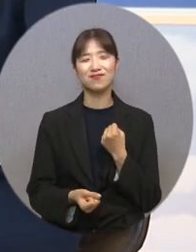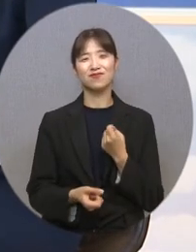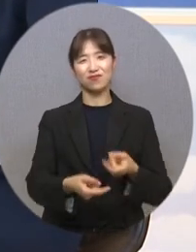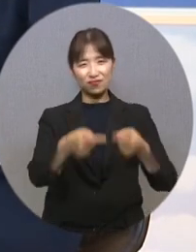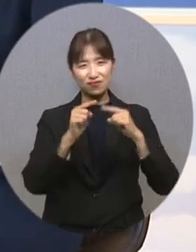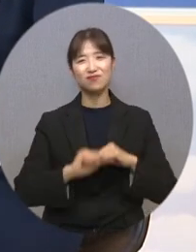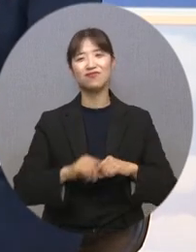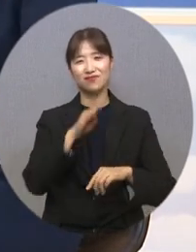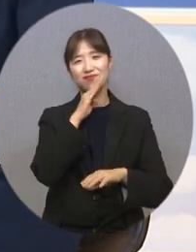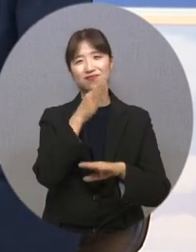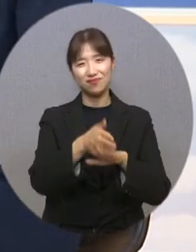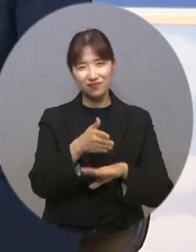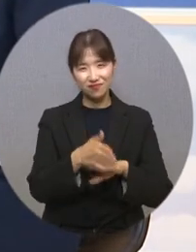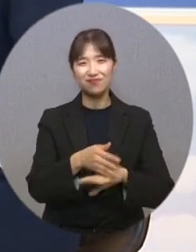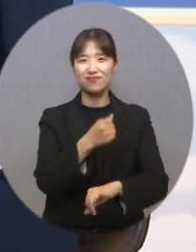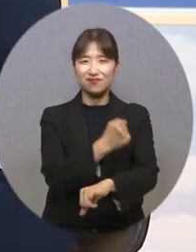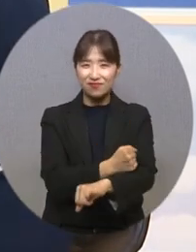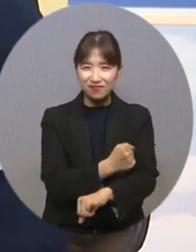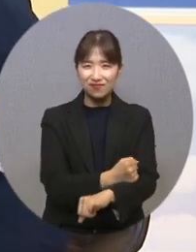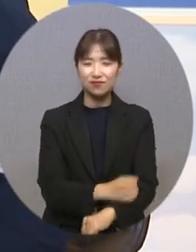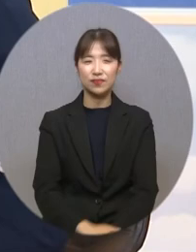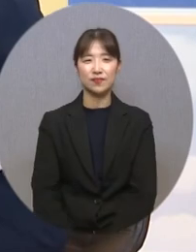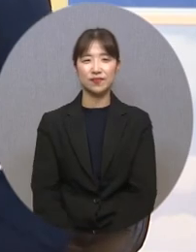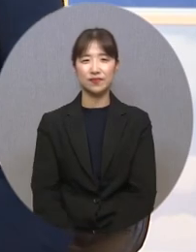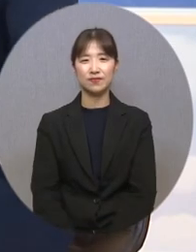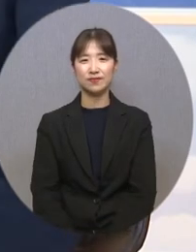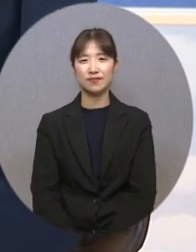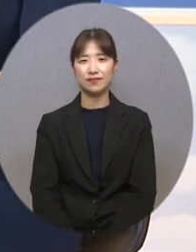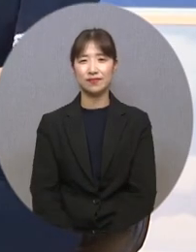너무 감사드립니다. 수고하셨습니다.